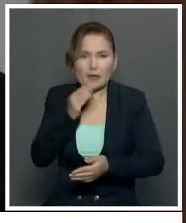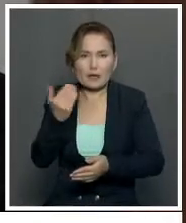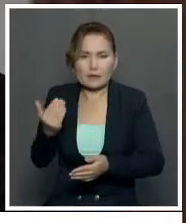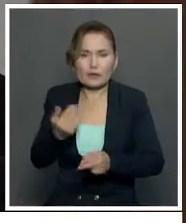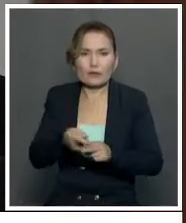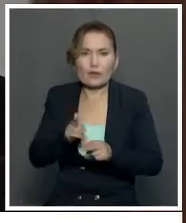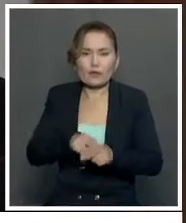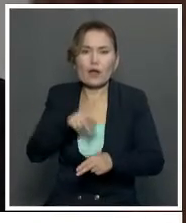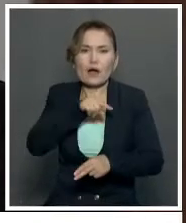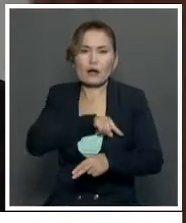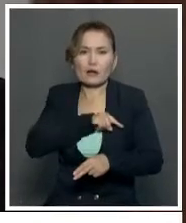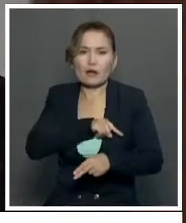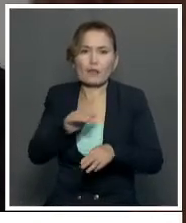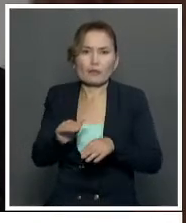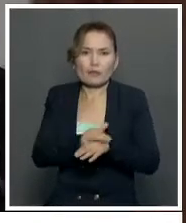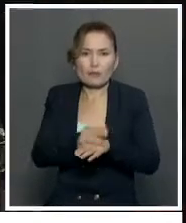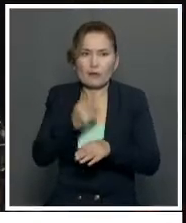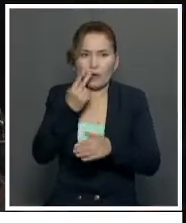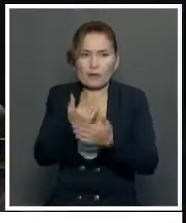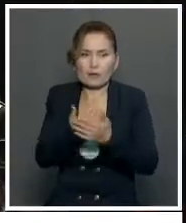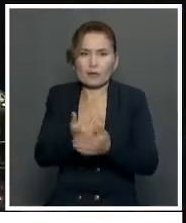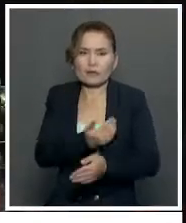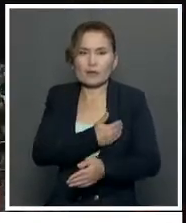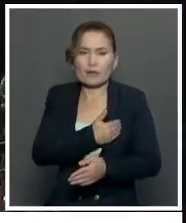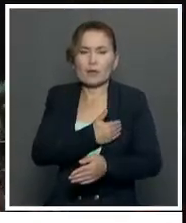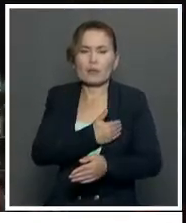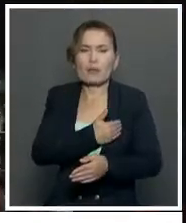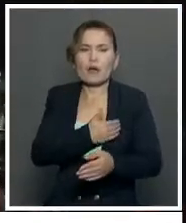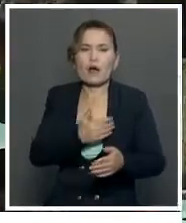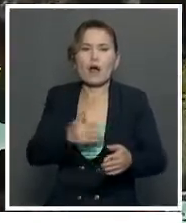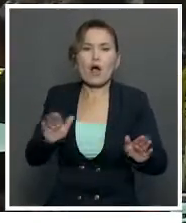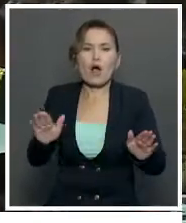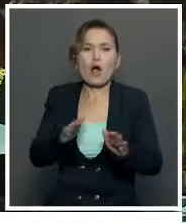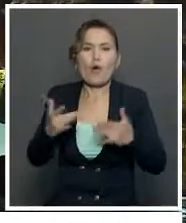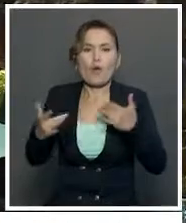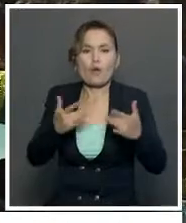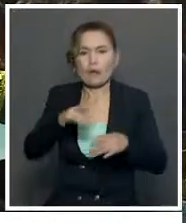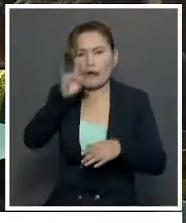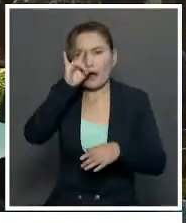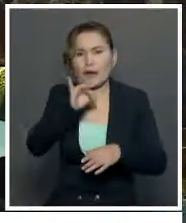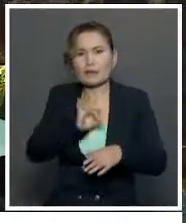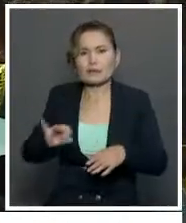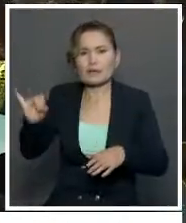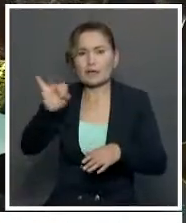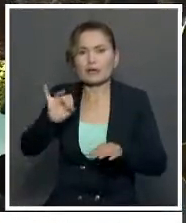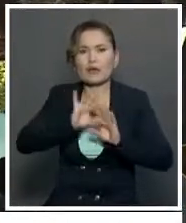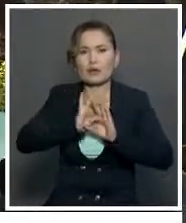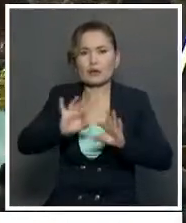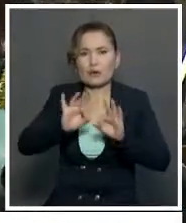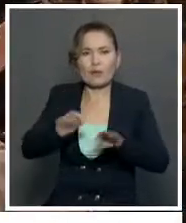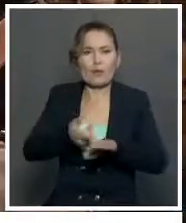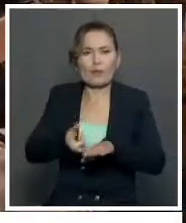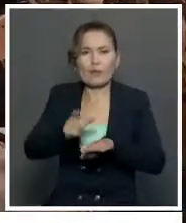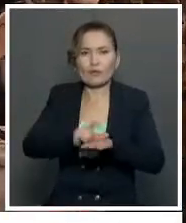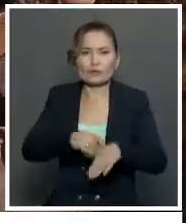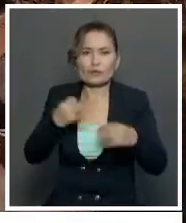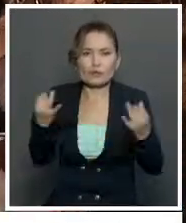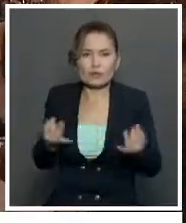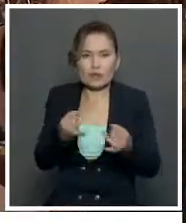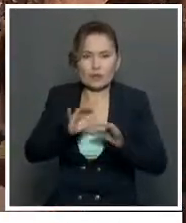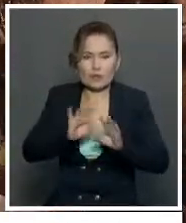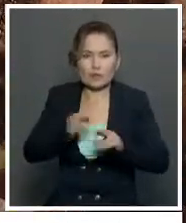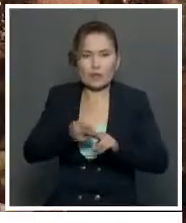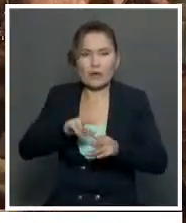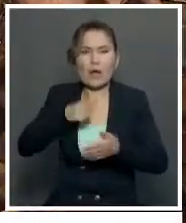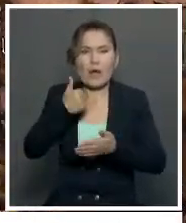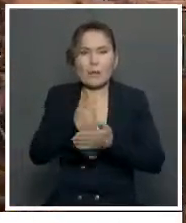сондай даналығын жеткізген болдым мен де. Операда қазақ елі бастан өткерген тарихи оқиға шынайы әрі кеңінен суреттелген. Ал